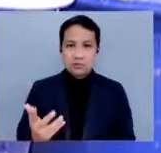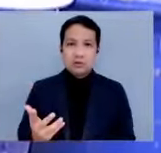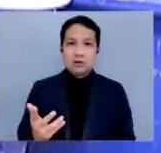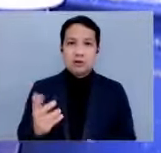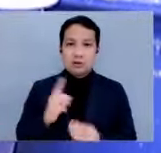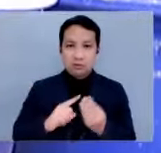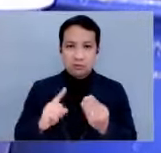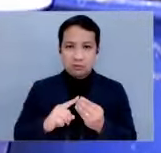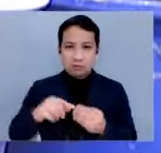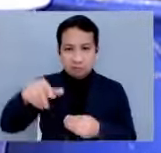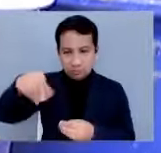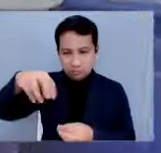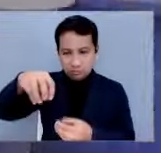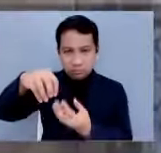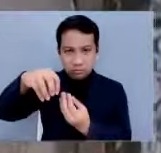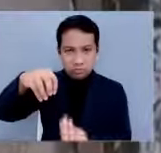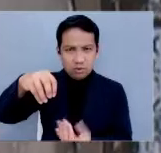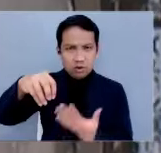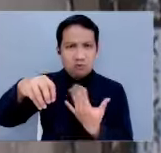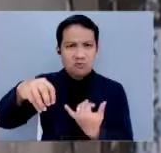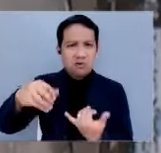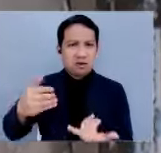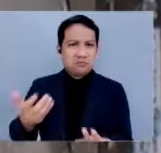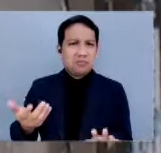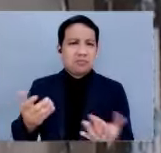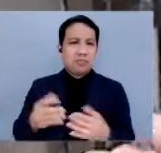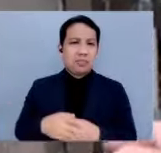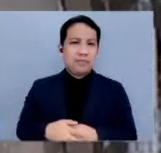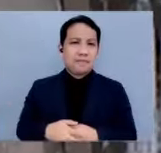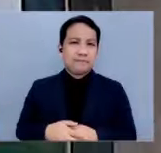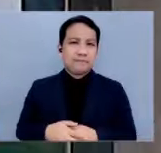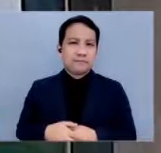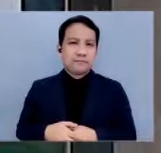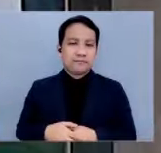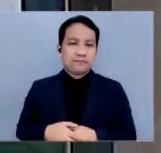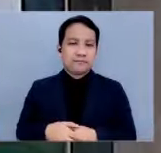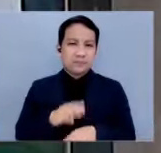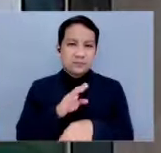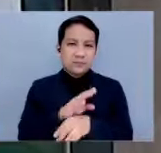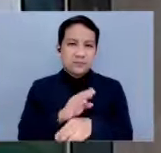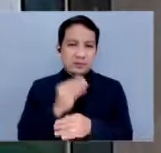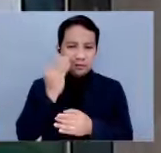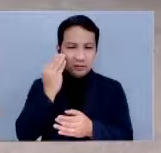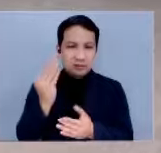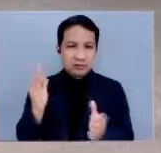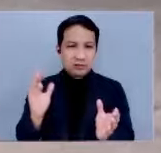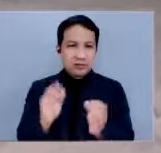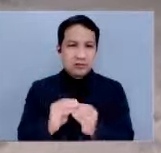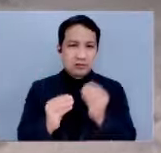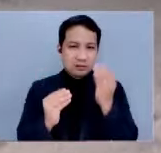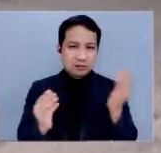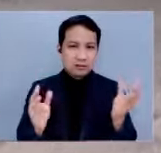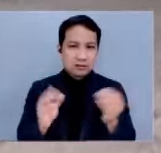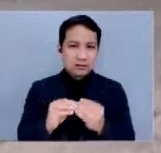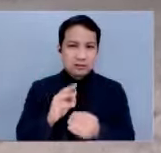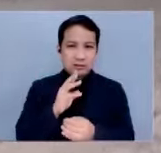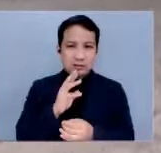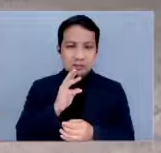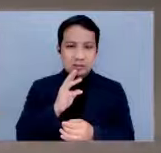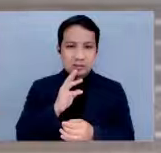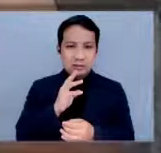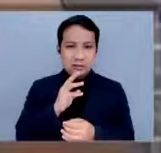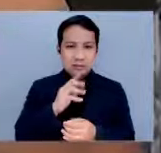natulo. O ba't ganon sila? Maging ang mga negosyo, apektado na rin gaya na lang ng water refilling station ni